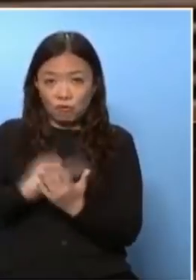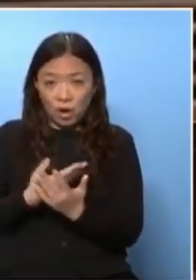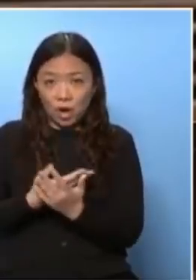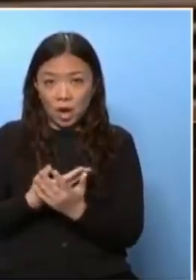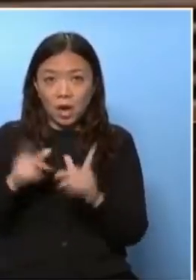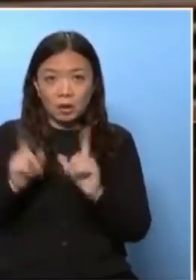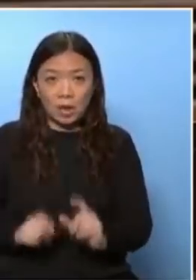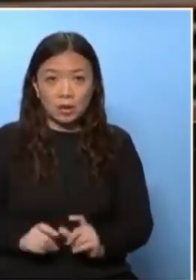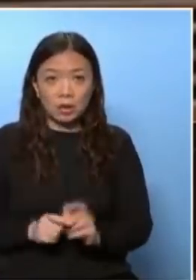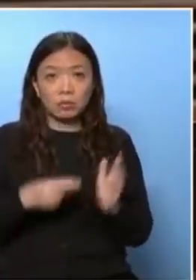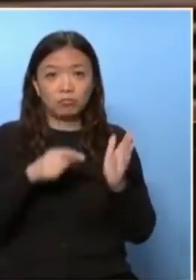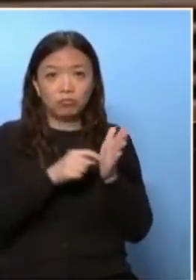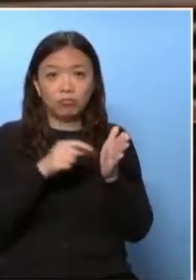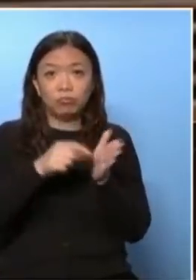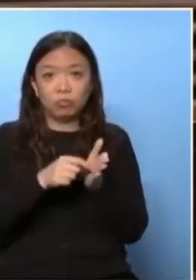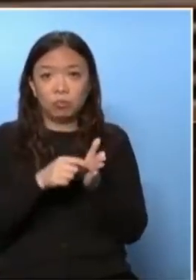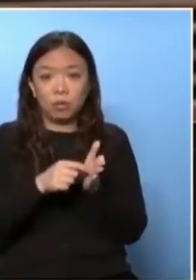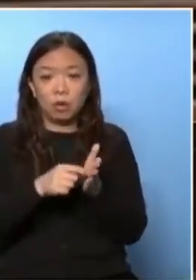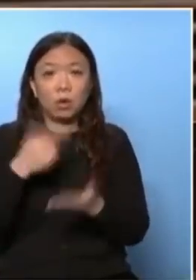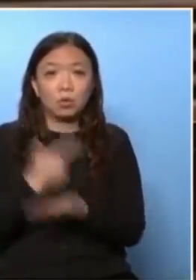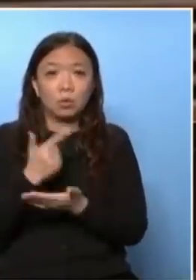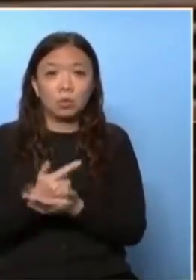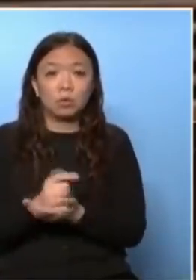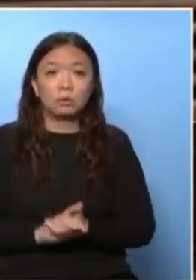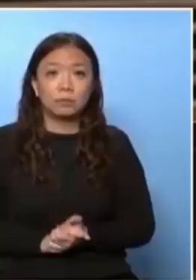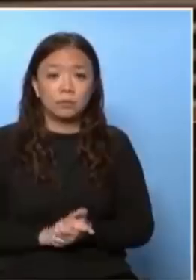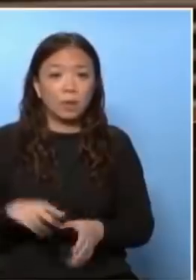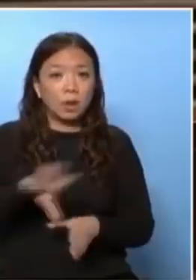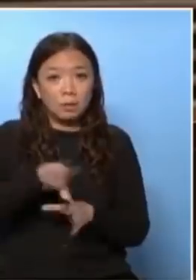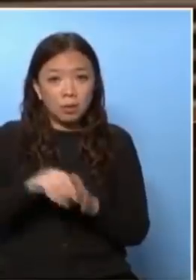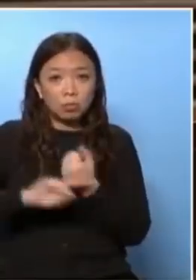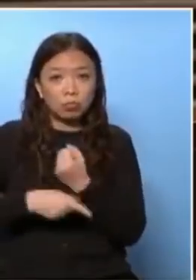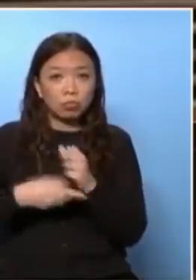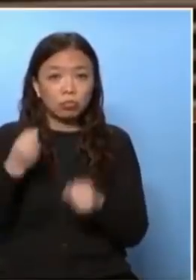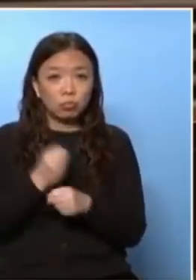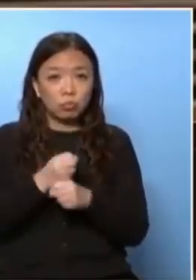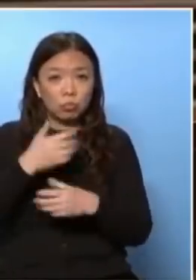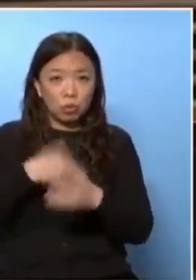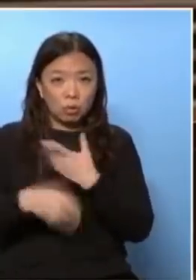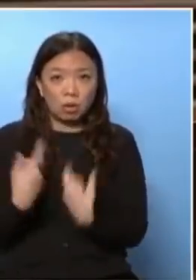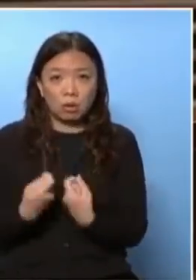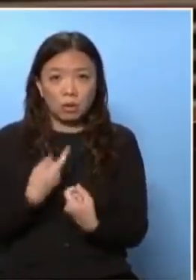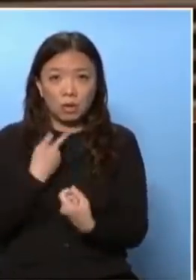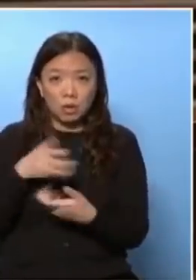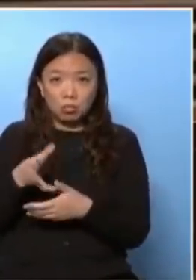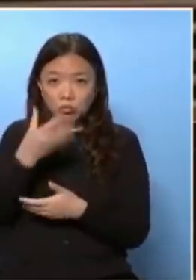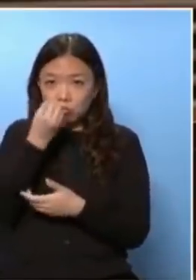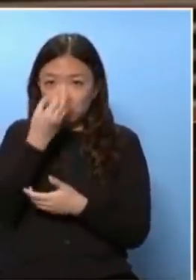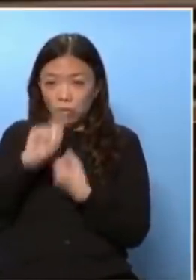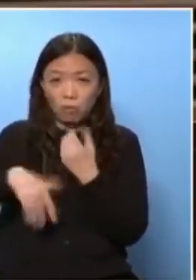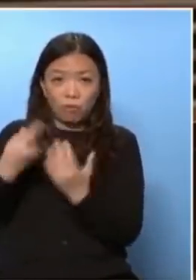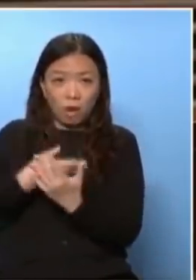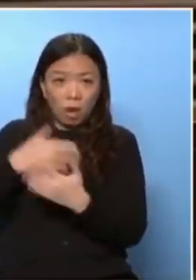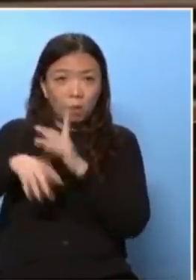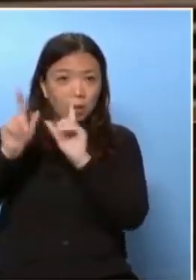字其實是異常重要的，當中包括執法的時候必須只是使用香港法例去解釋、去